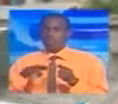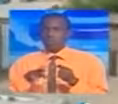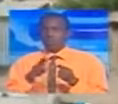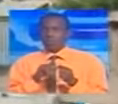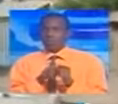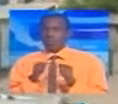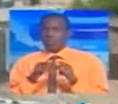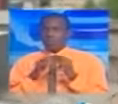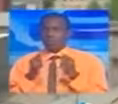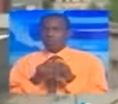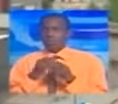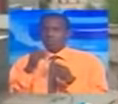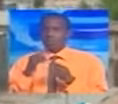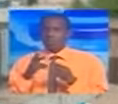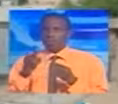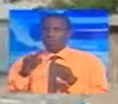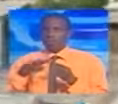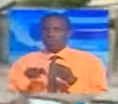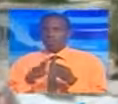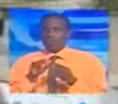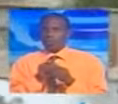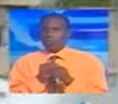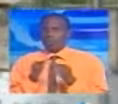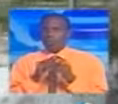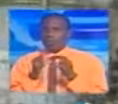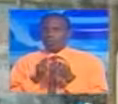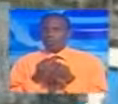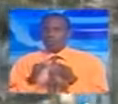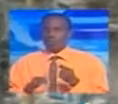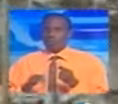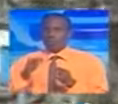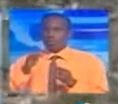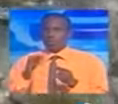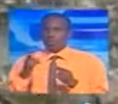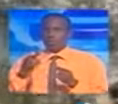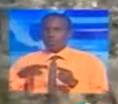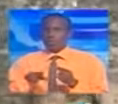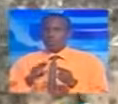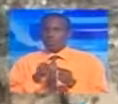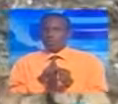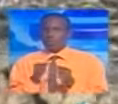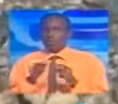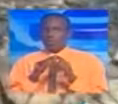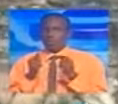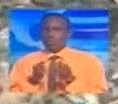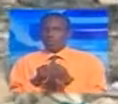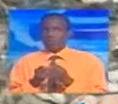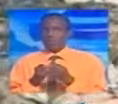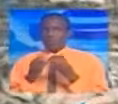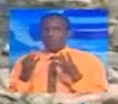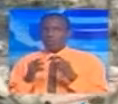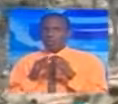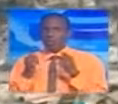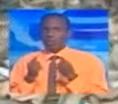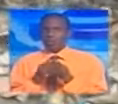s'est déclaré au quartier, donc le 4 mètres à Balbala. C'était le plus grand foyer d'incendie qui a ravagé plusieurs donc